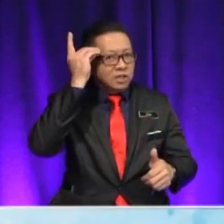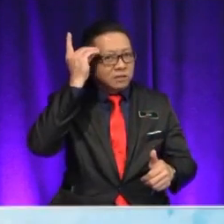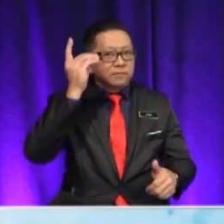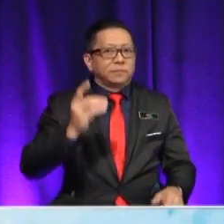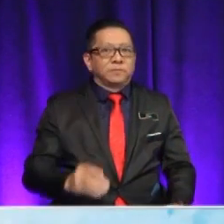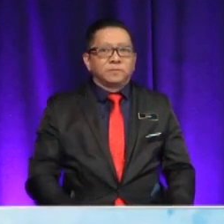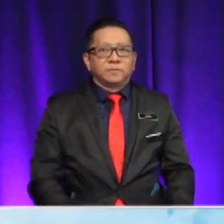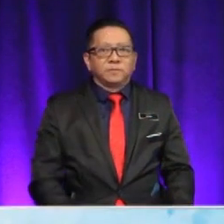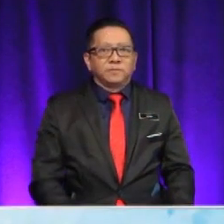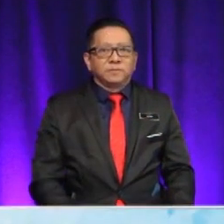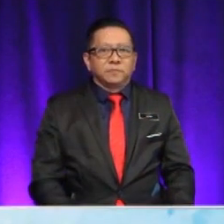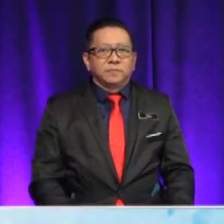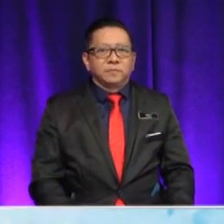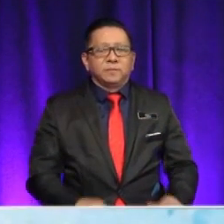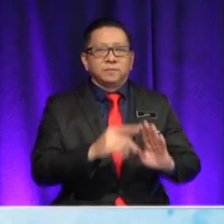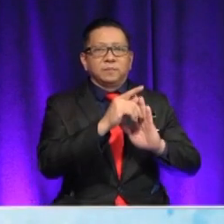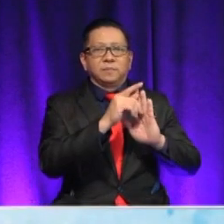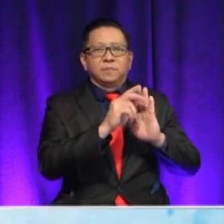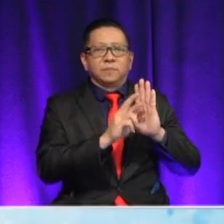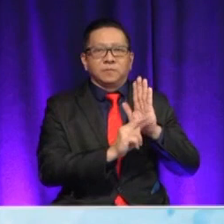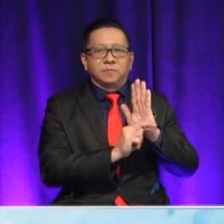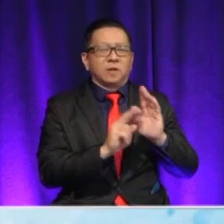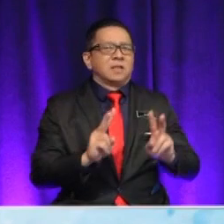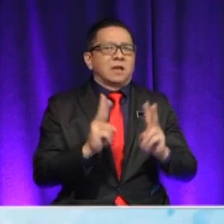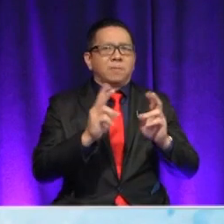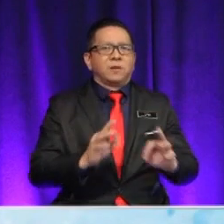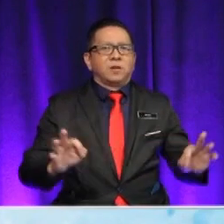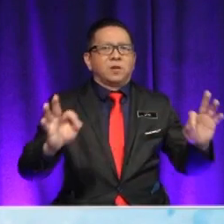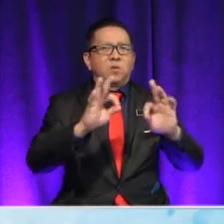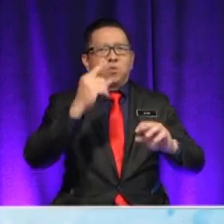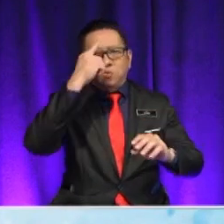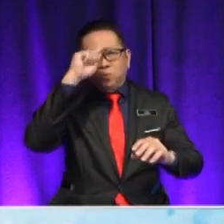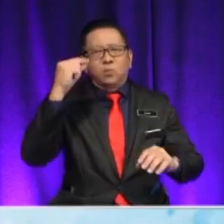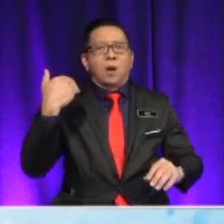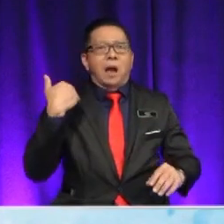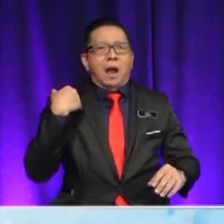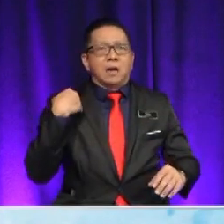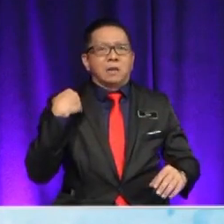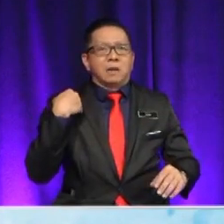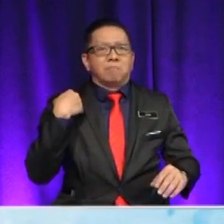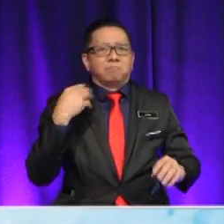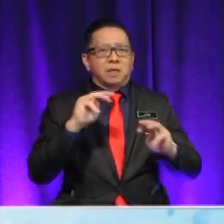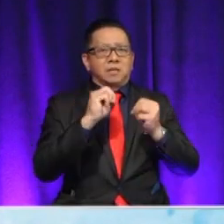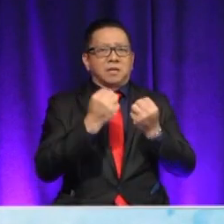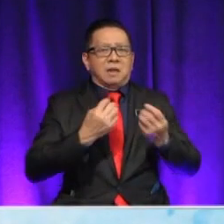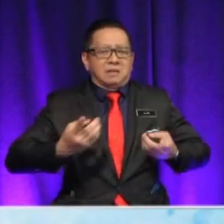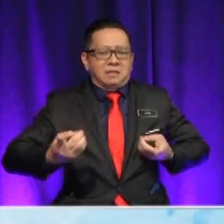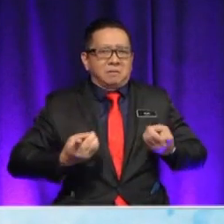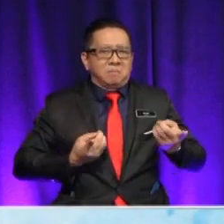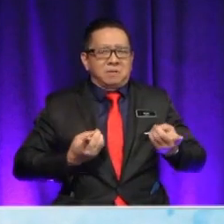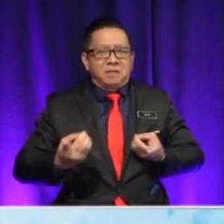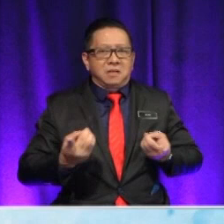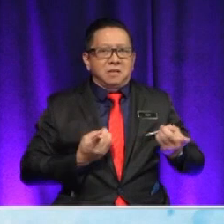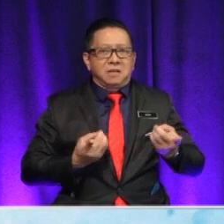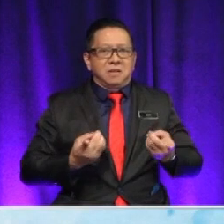Danish. Prinsip rukun negara sangat penting untuk mewujudkan masyarakat yang berdisiplin. Di Malaysia, kita